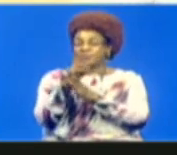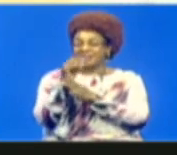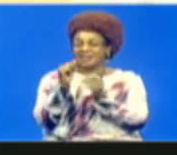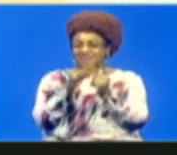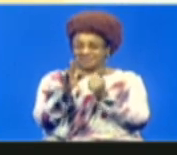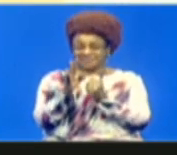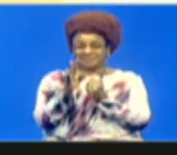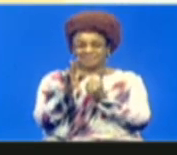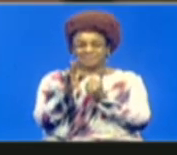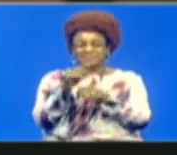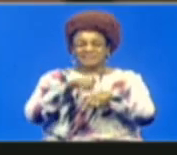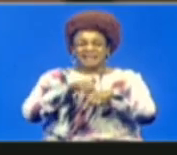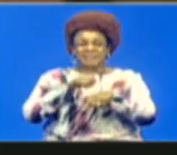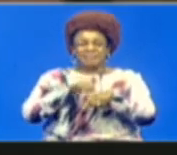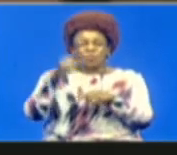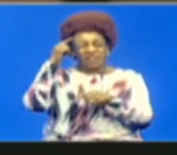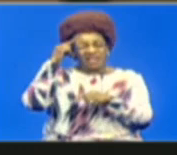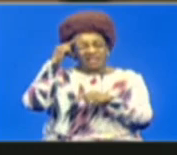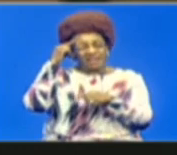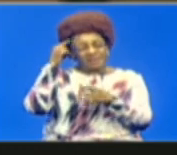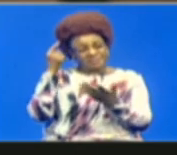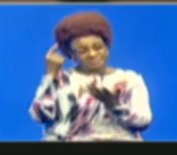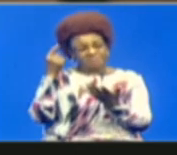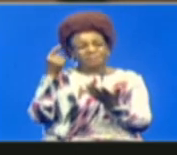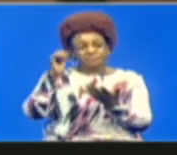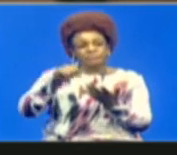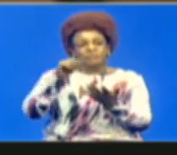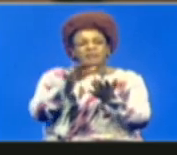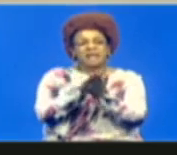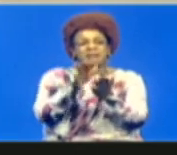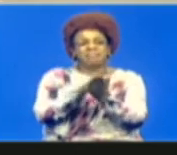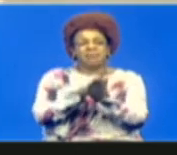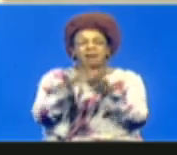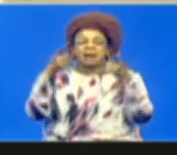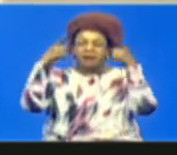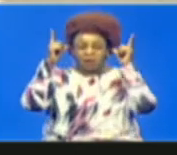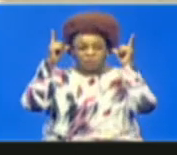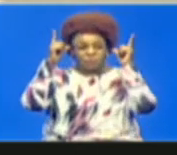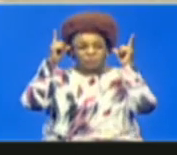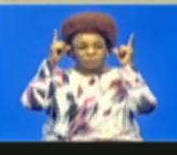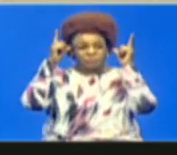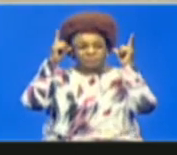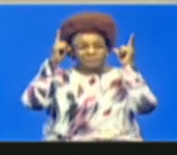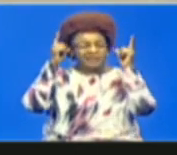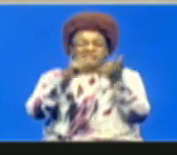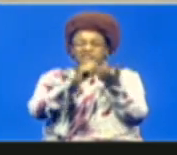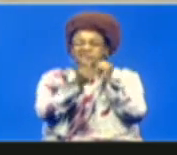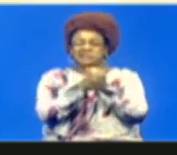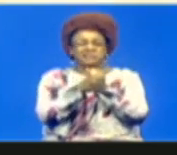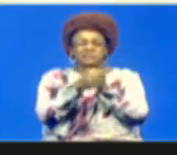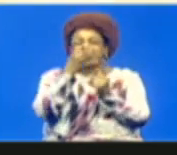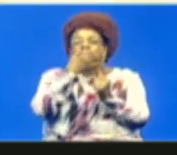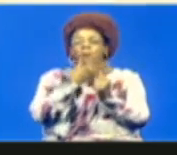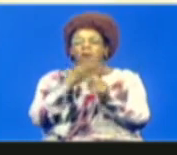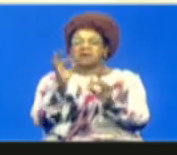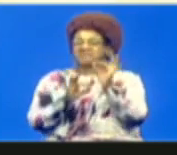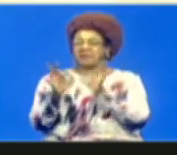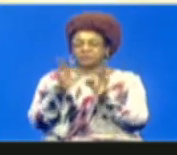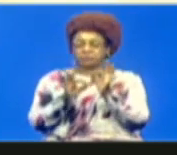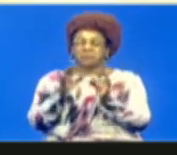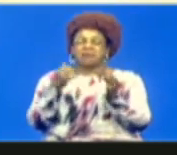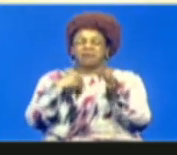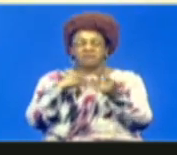2013. Sasa vile tuliangalia mambo ya kufunga ng'ombe, tukaona at least tunaweza change vile wazazi wetu walikuwa wamefunga ng'ombe. At least tujaribu